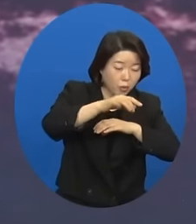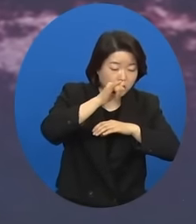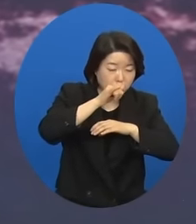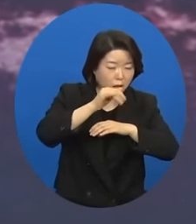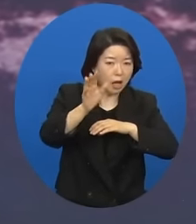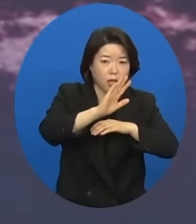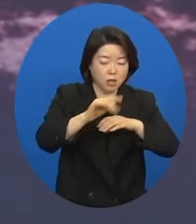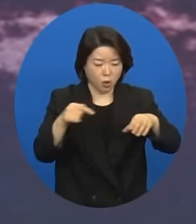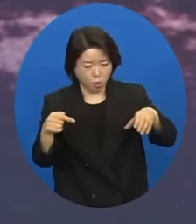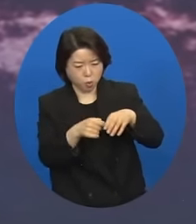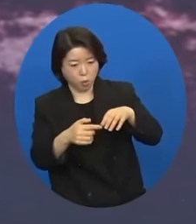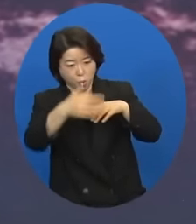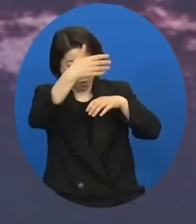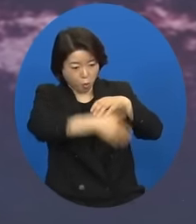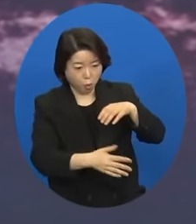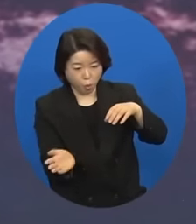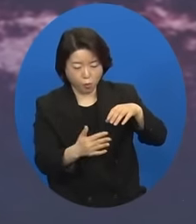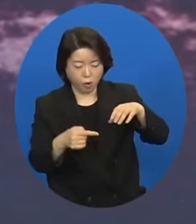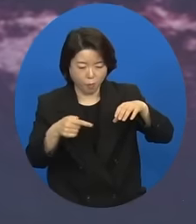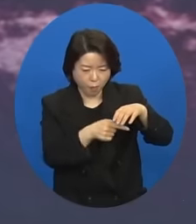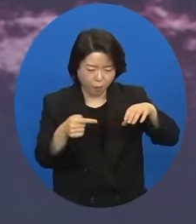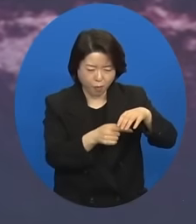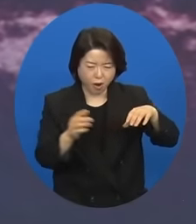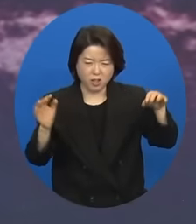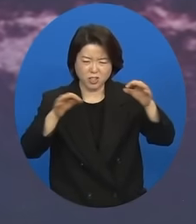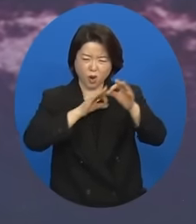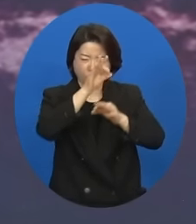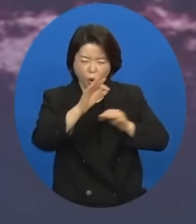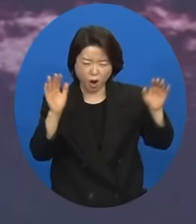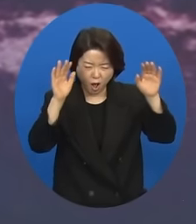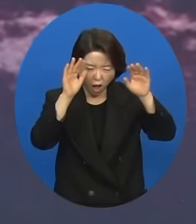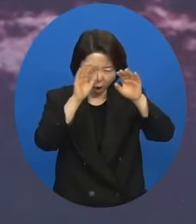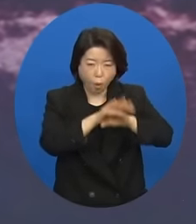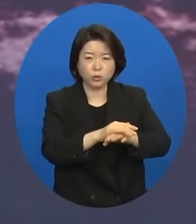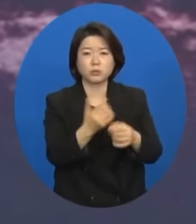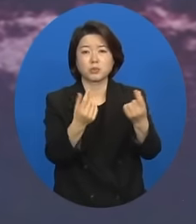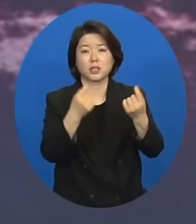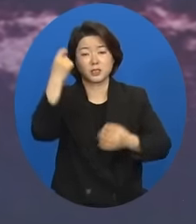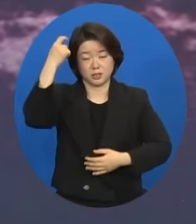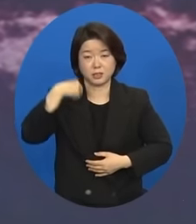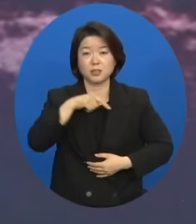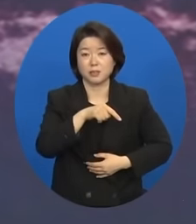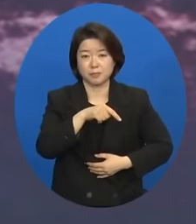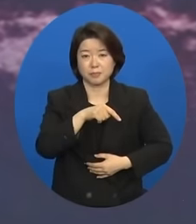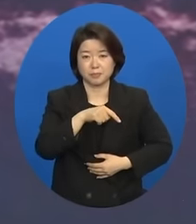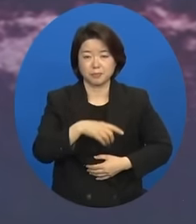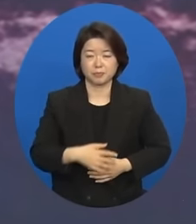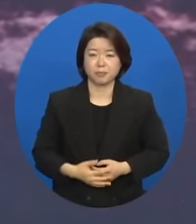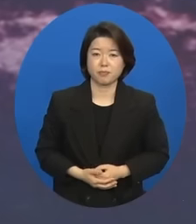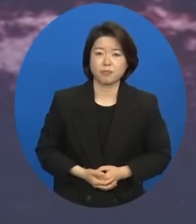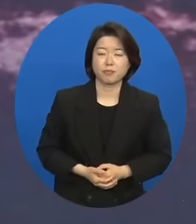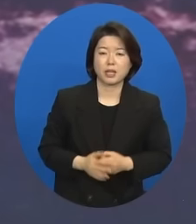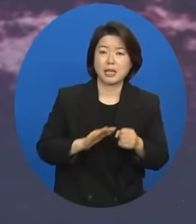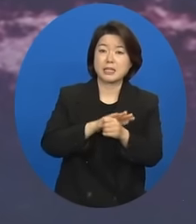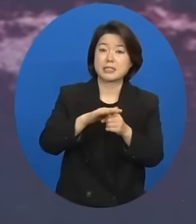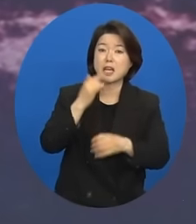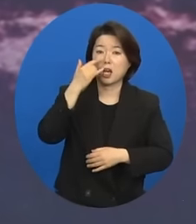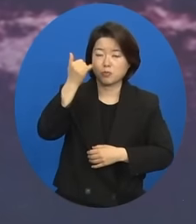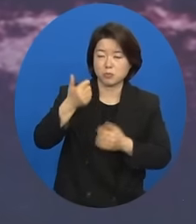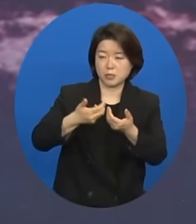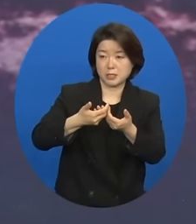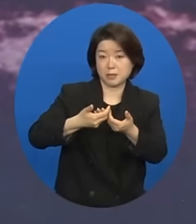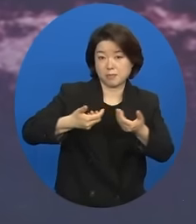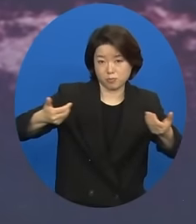이거 가다가 막혀 있는 거 아니냐 영원한 어둠으로 지금 들어가는 거 아니냐 이런 마음 들지 않겠습니까 사랑하는 부모님과의